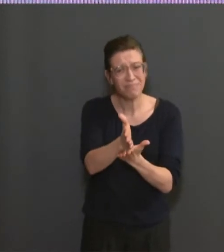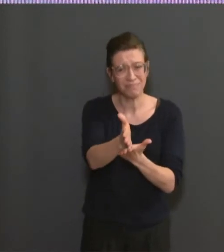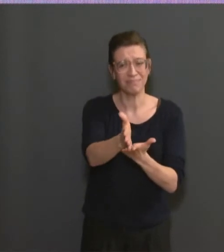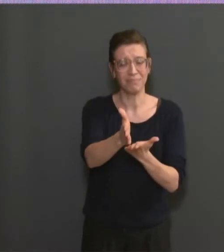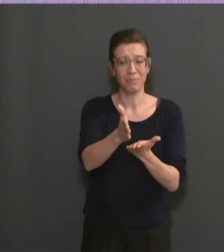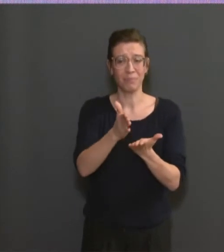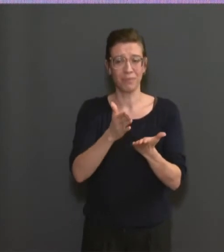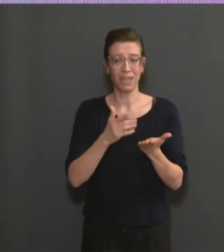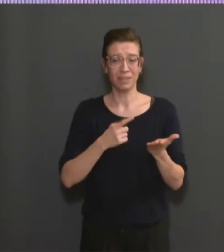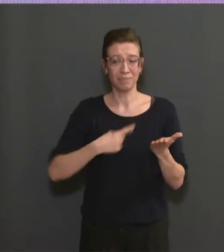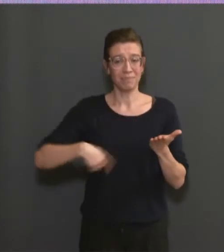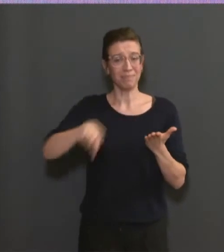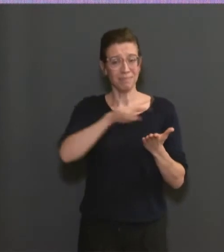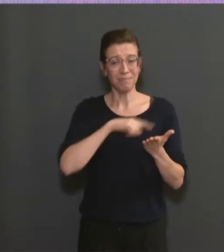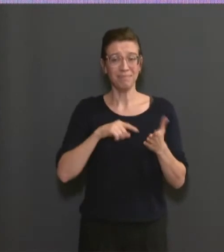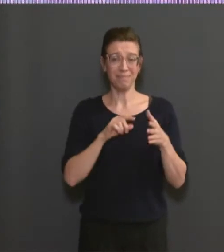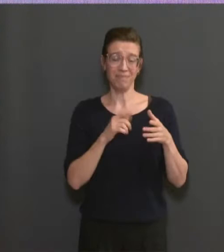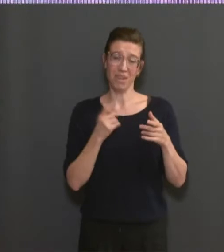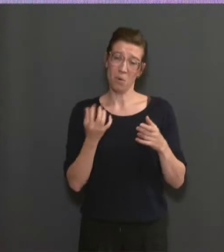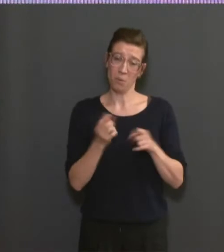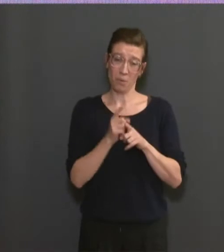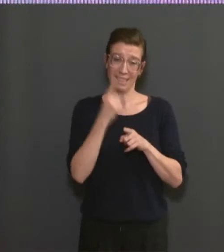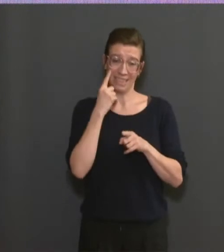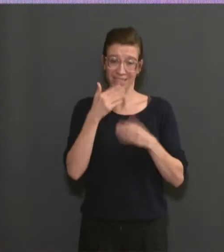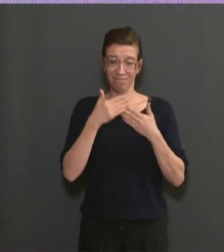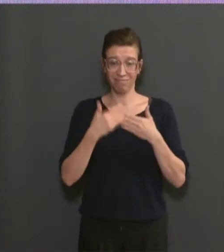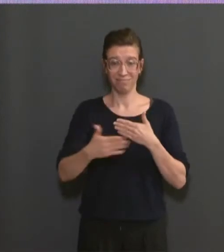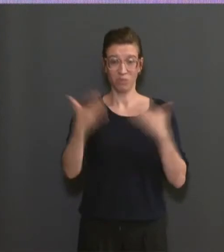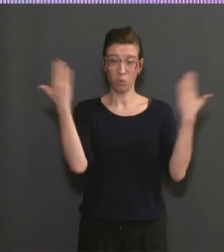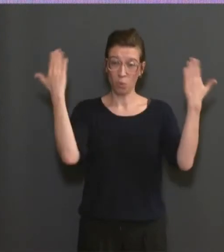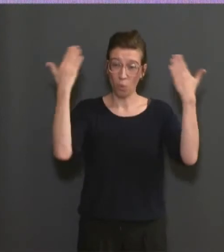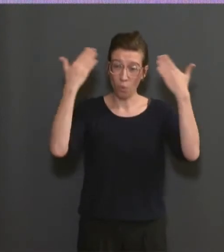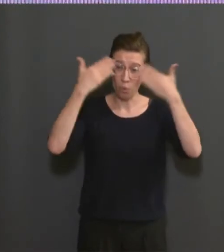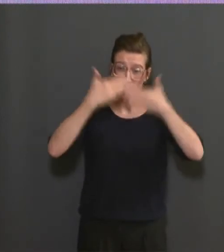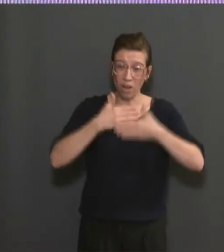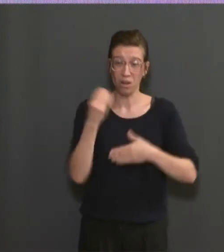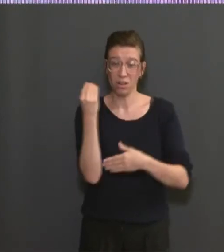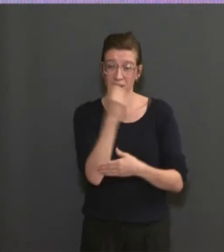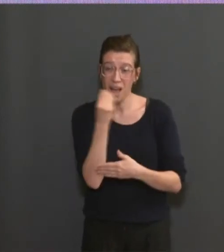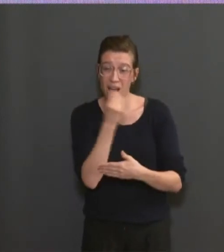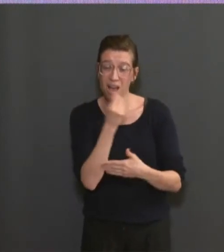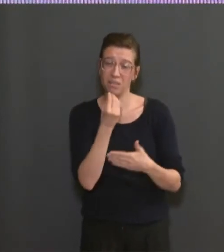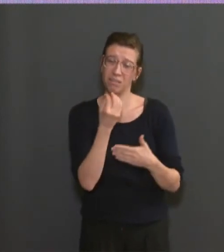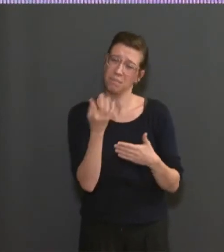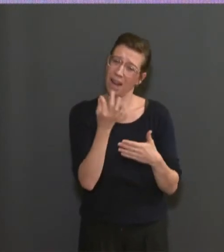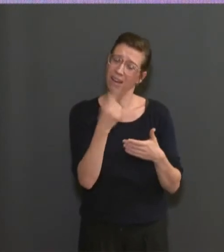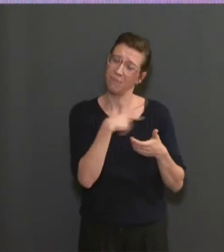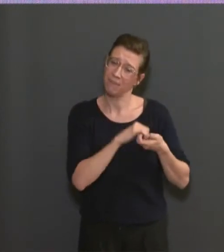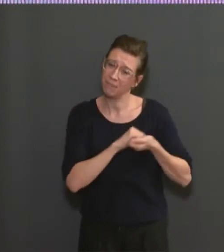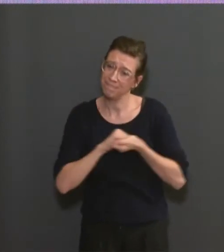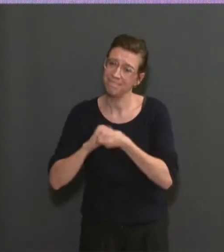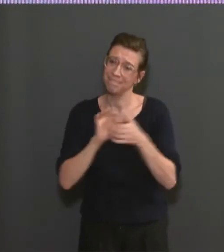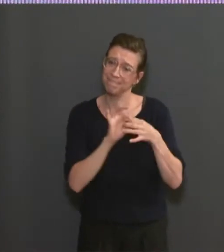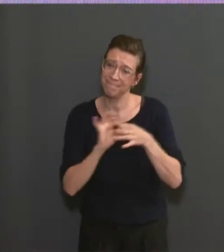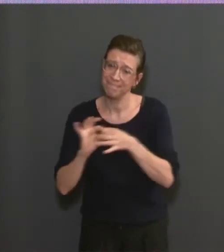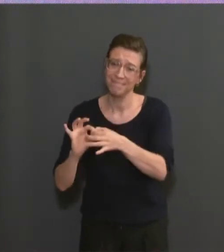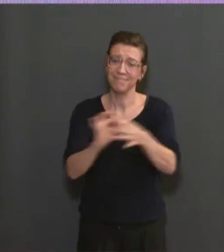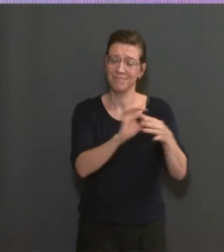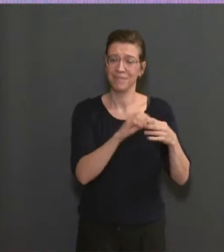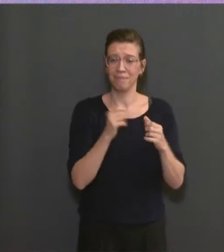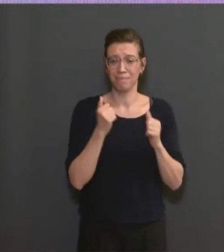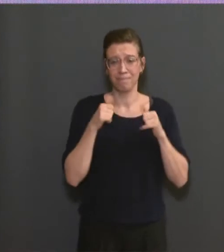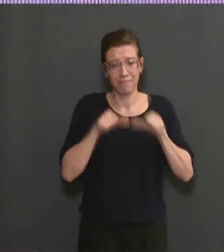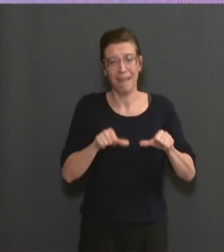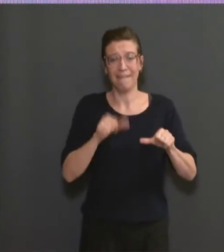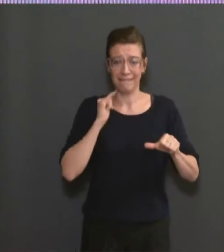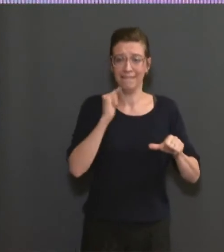is hartverwarmend om vast te stellen dat er veel solidariteitsacties ontstaan. Acties zoals de Warmste Week of